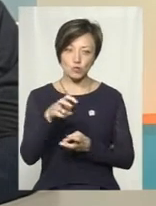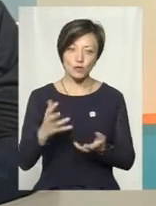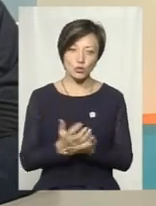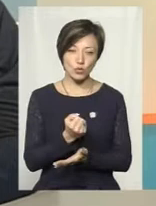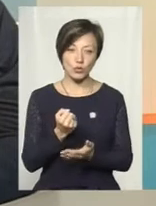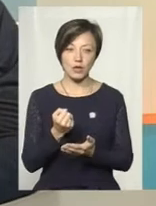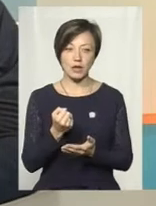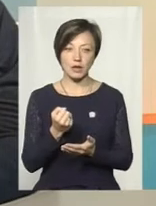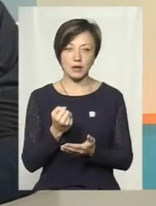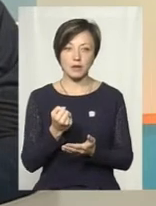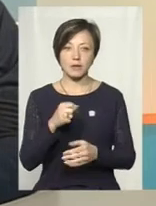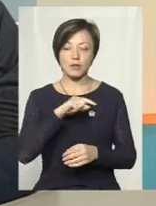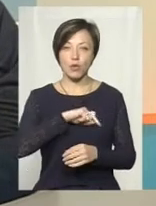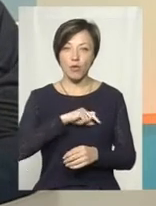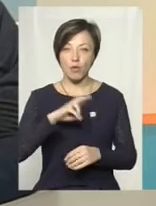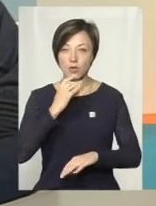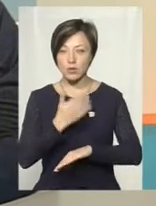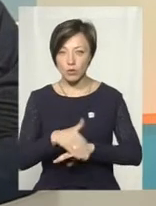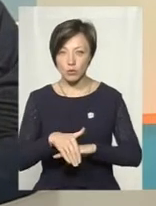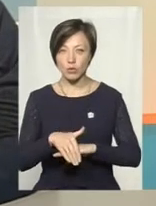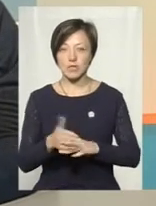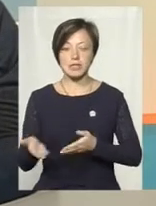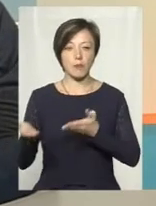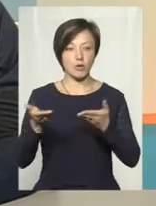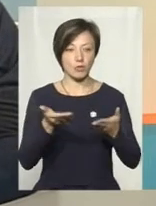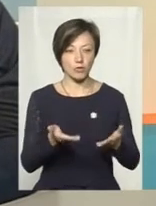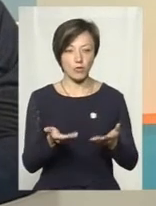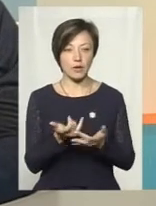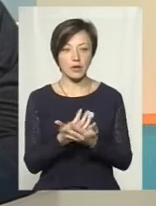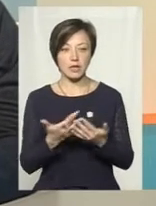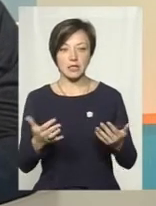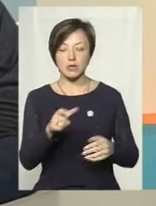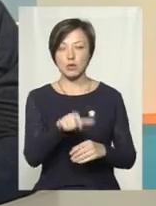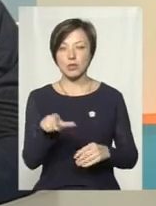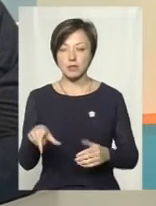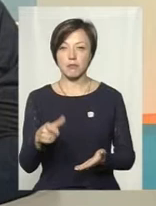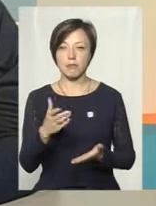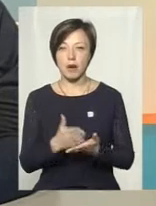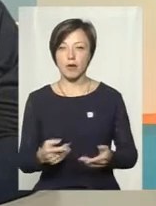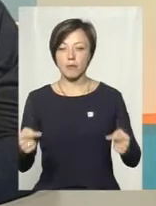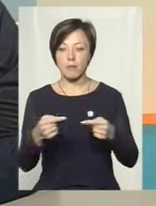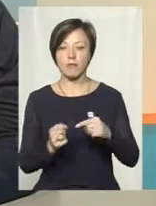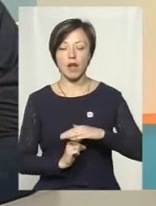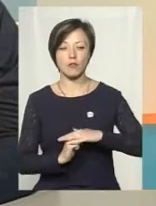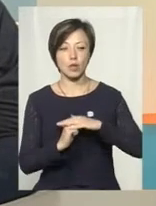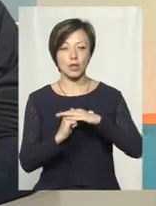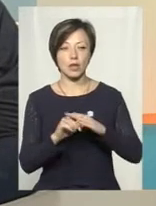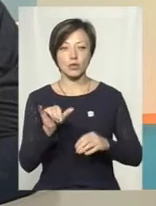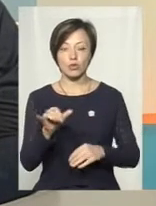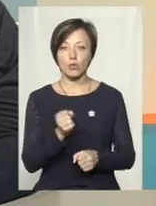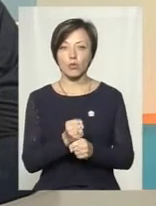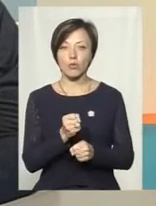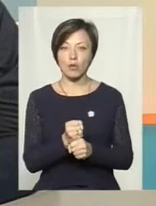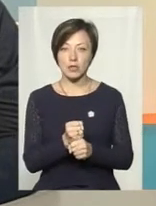вишукували психологів за кордоном, вони запрошували різних осіб, які мають певний авторитет в